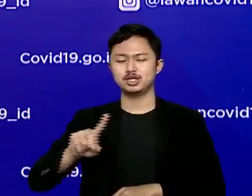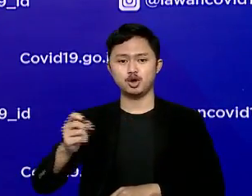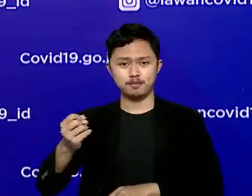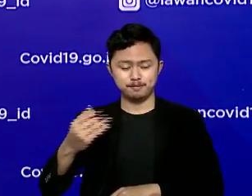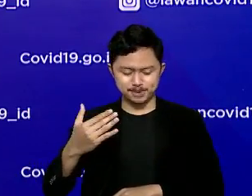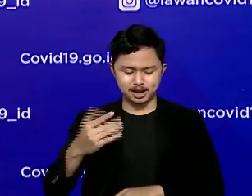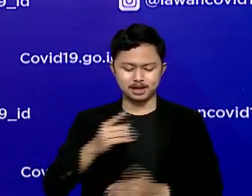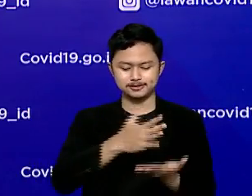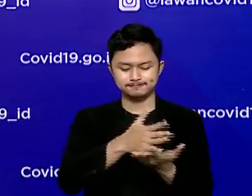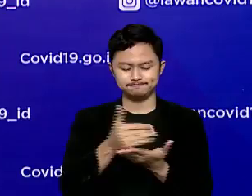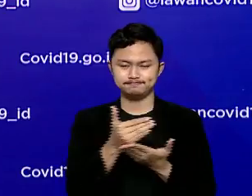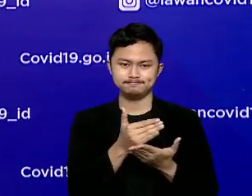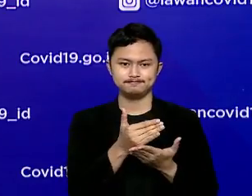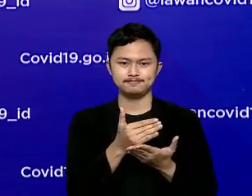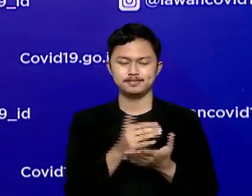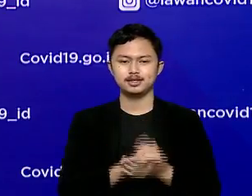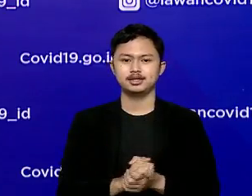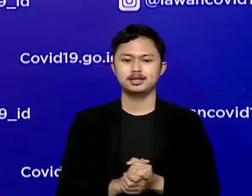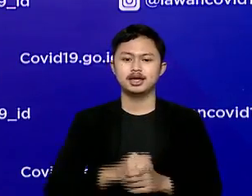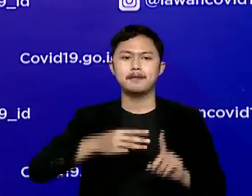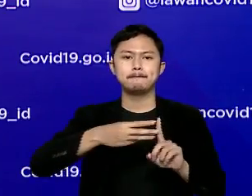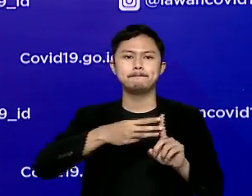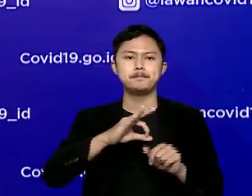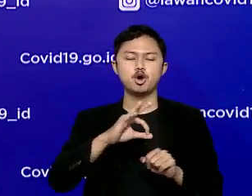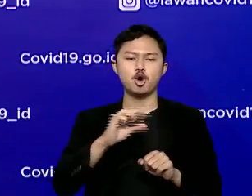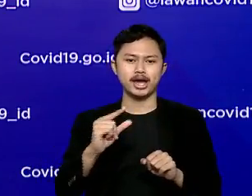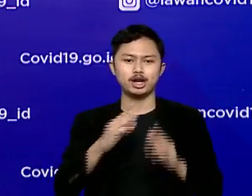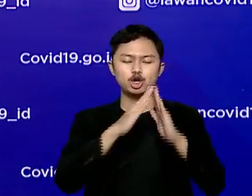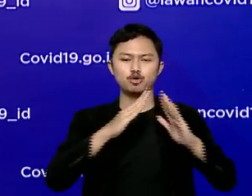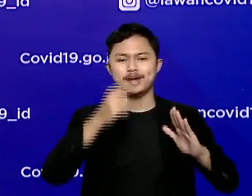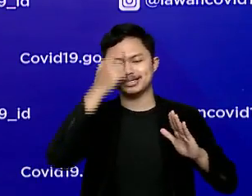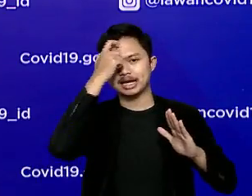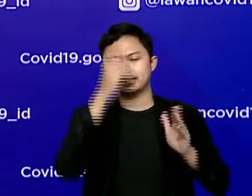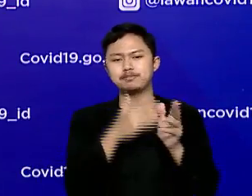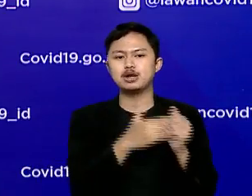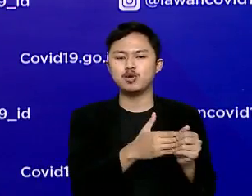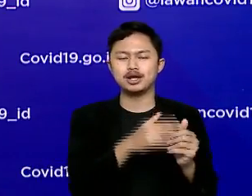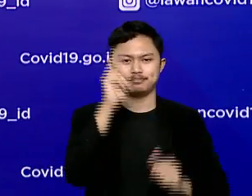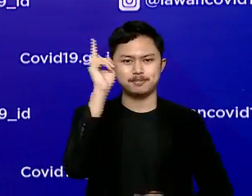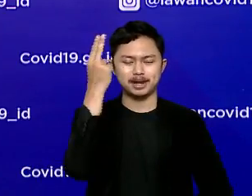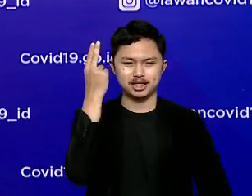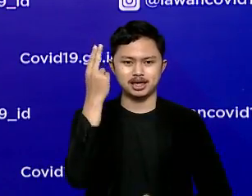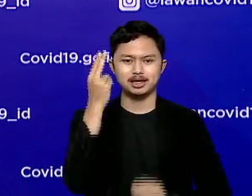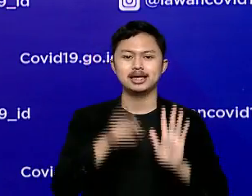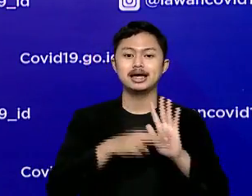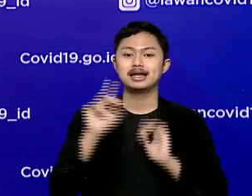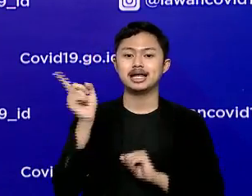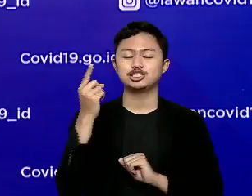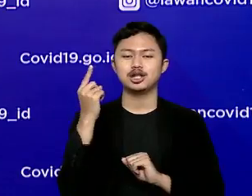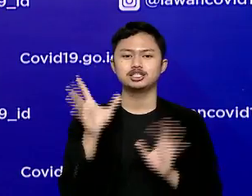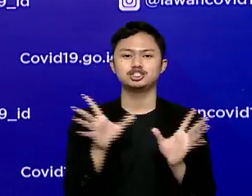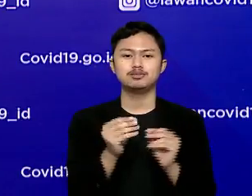bahwa angka keterpakaian tempat tidur di rumah sakit rujukan COVID-19 secara nasional yaitu